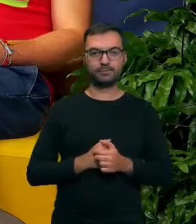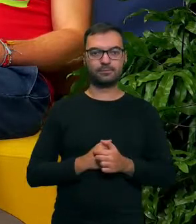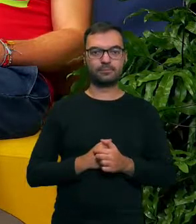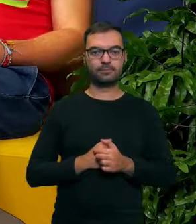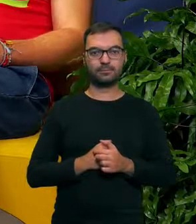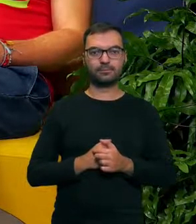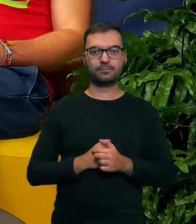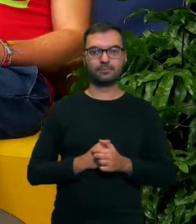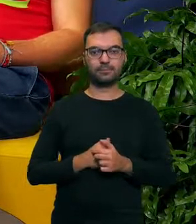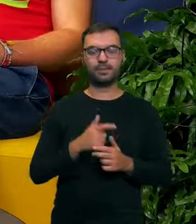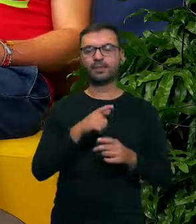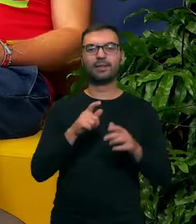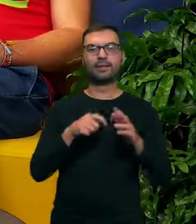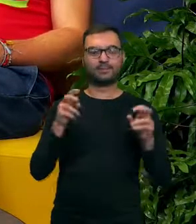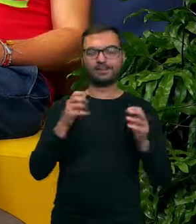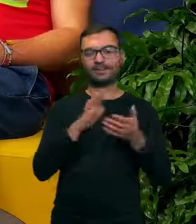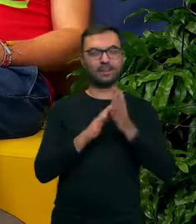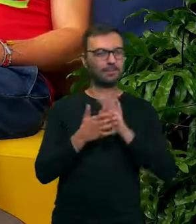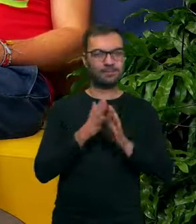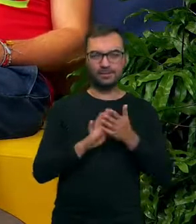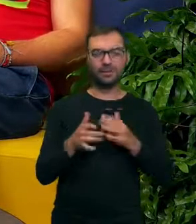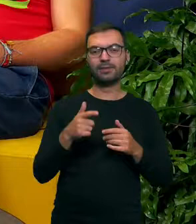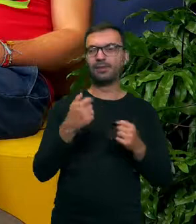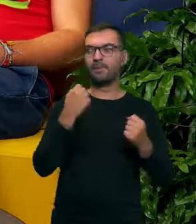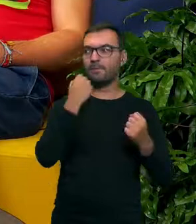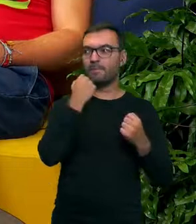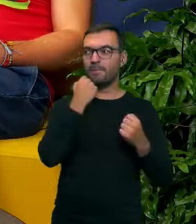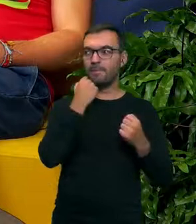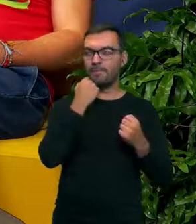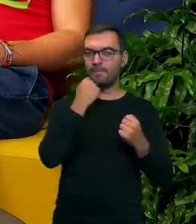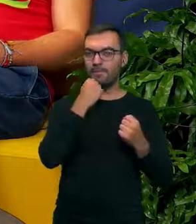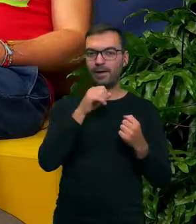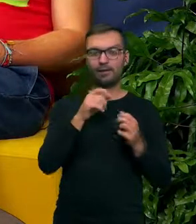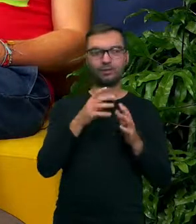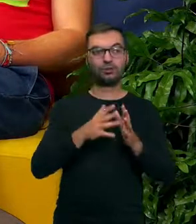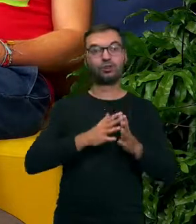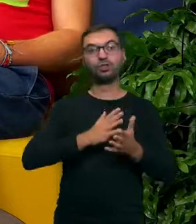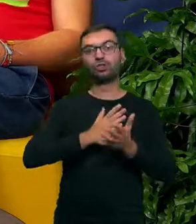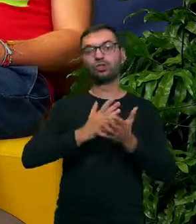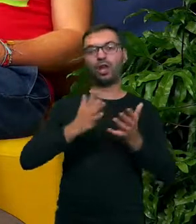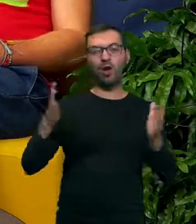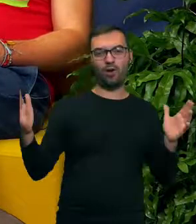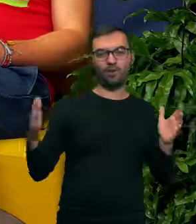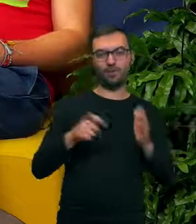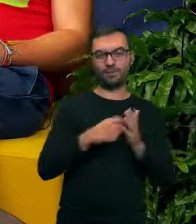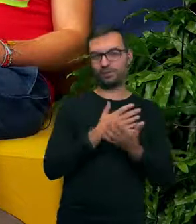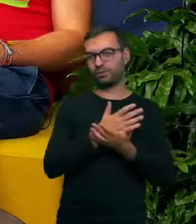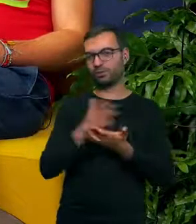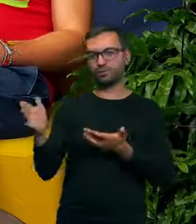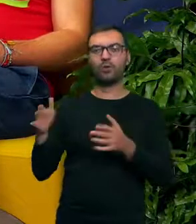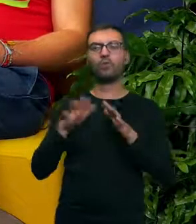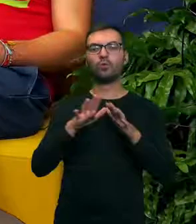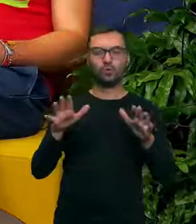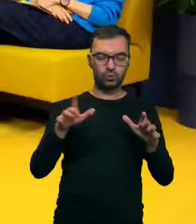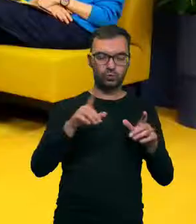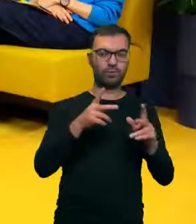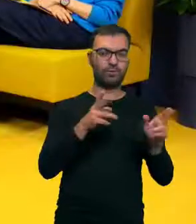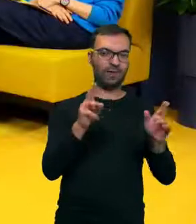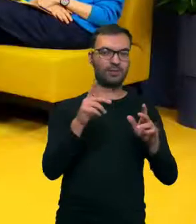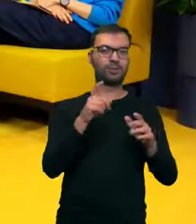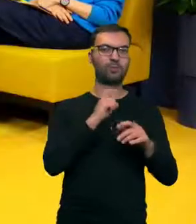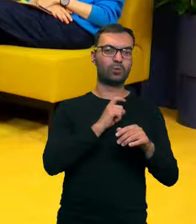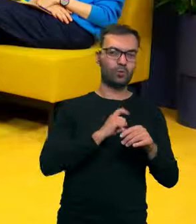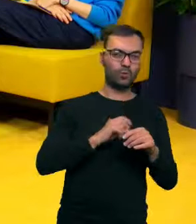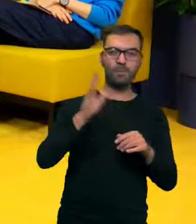Żeby nie było śladów, to jest tak naprawdę taki bardzo szeroko opowiadany film. Tam jest owszem dużo scen w biurze, w mieszkaniu,